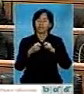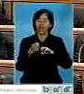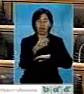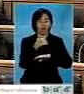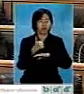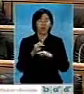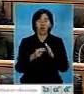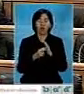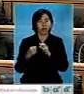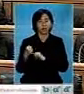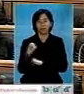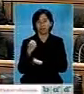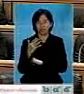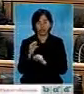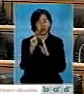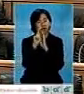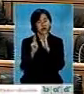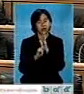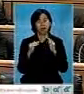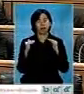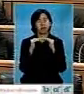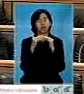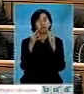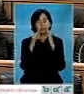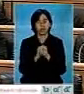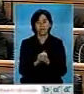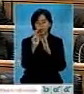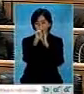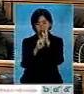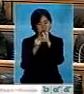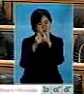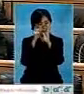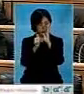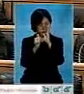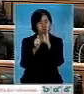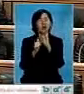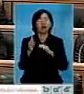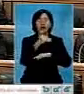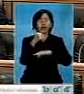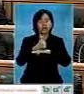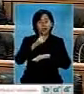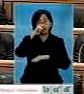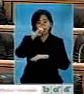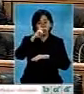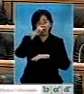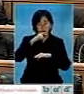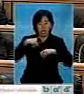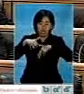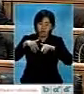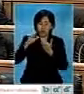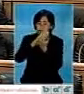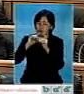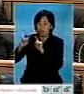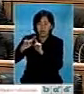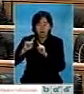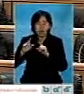องขาดหลักนิติธรรมขาดหลักนิติรัฐที่จะทำให้การเมืองของเราได้รับการยอมรับจากนานาอาร